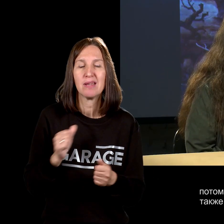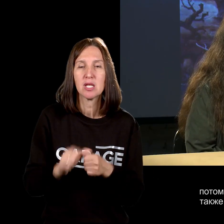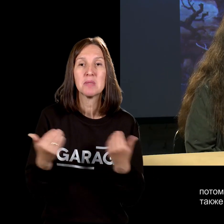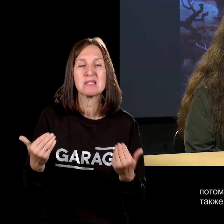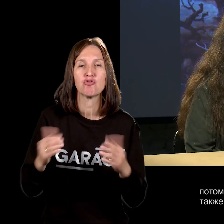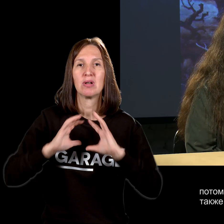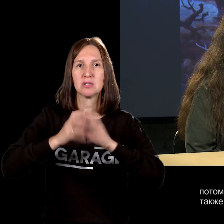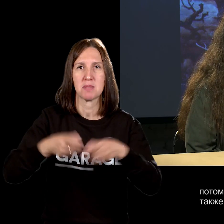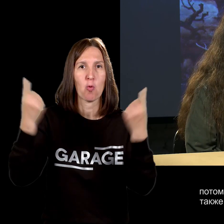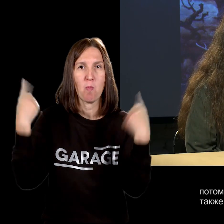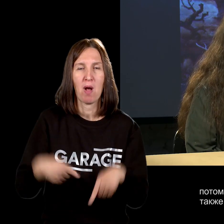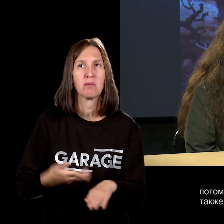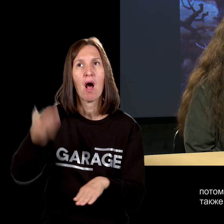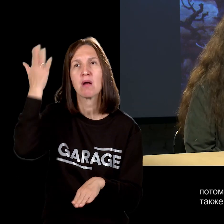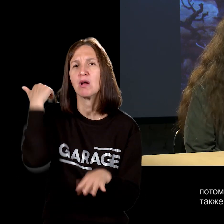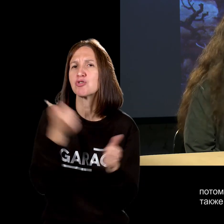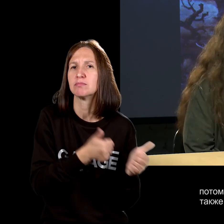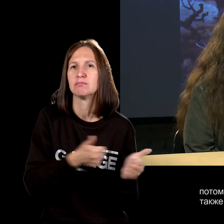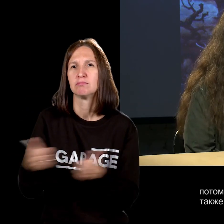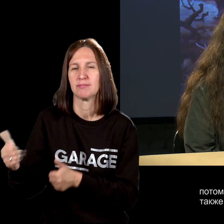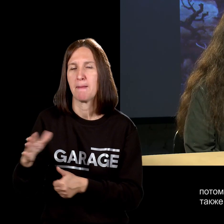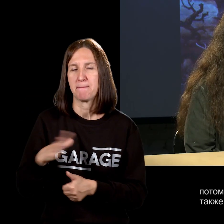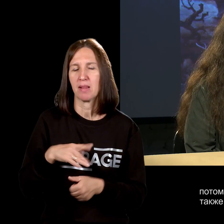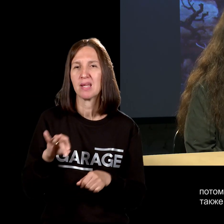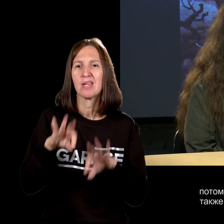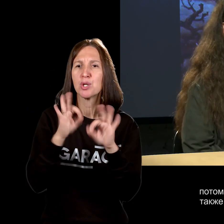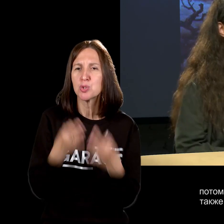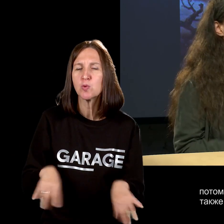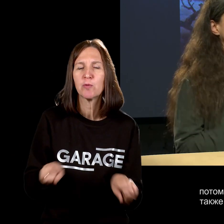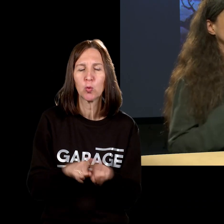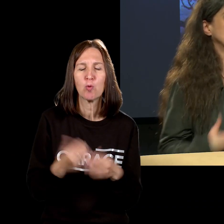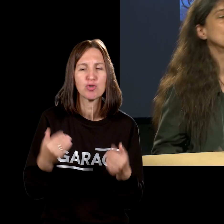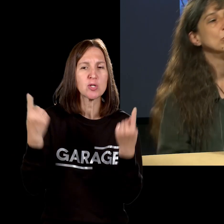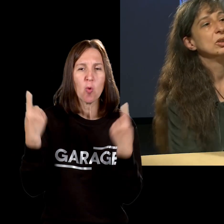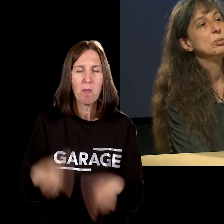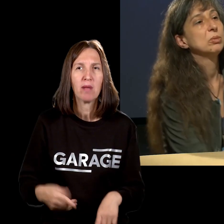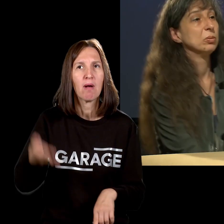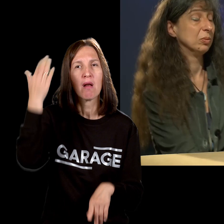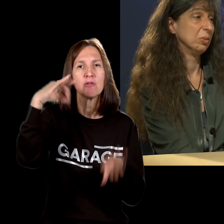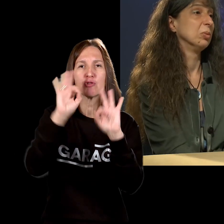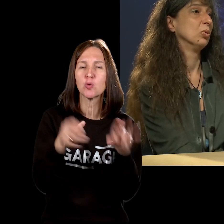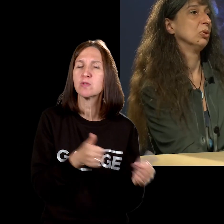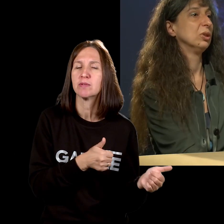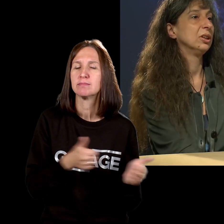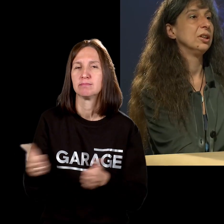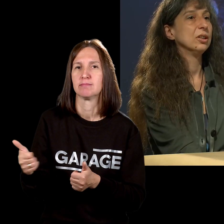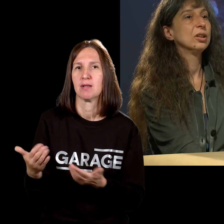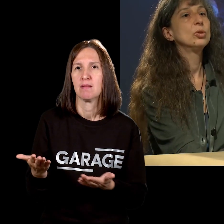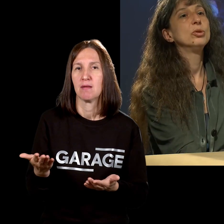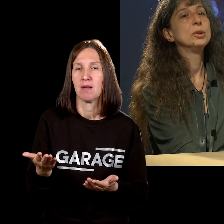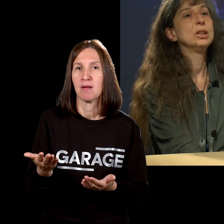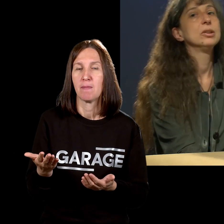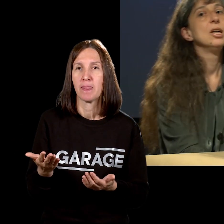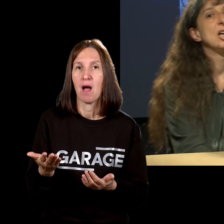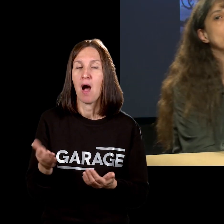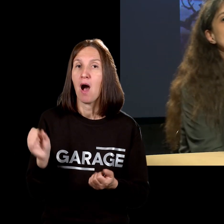пришел в упадок, и искусство также пришло в упадок, искусство способно только этот раздробленный мир, только это состояние